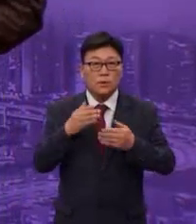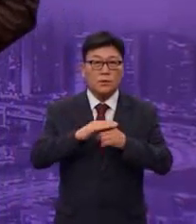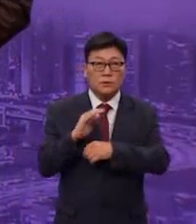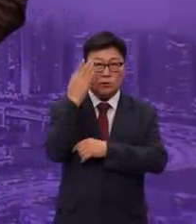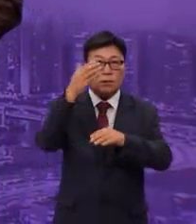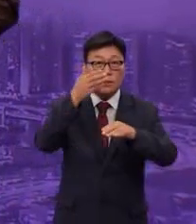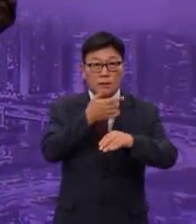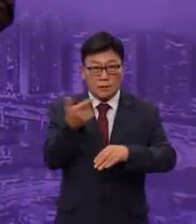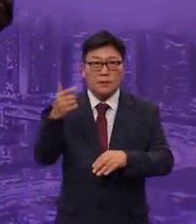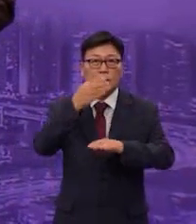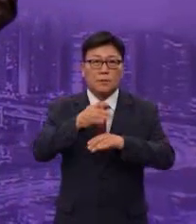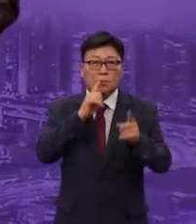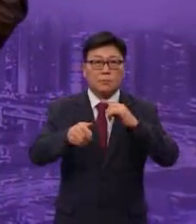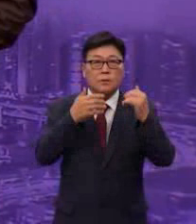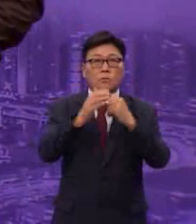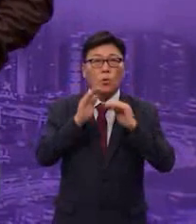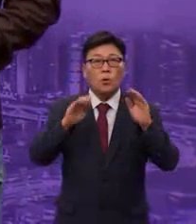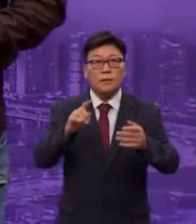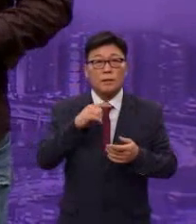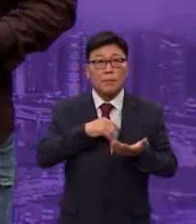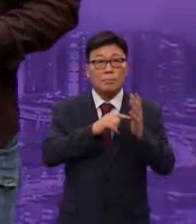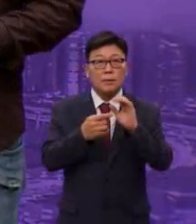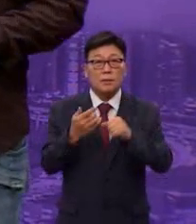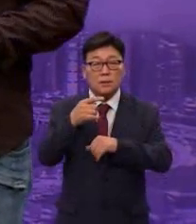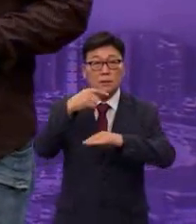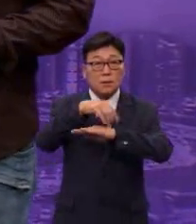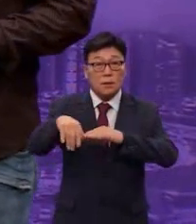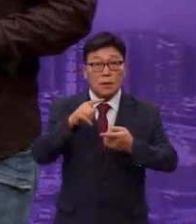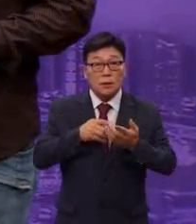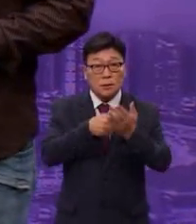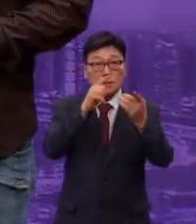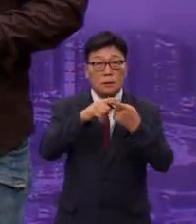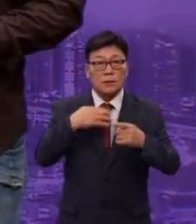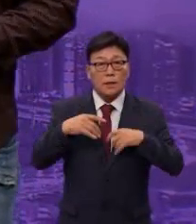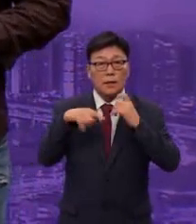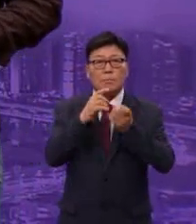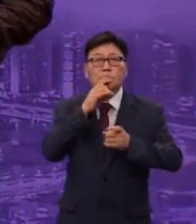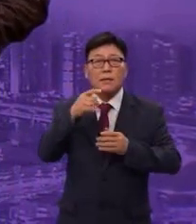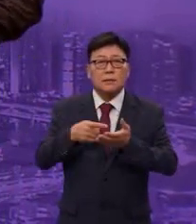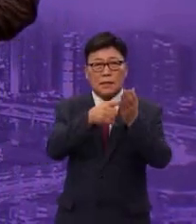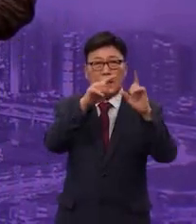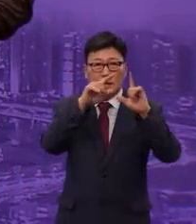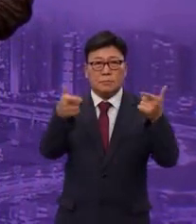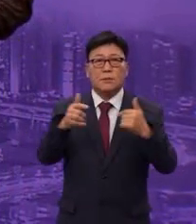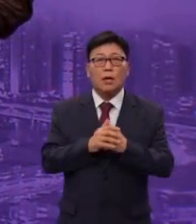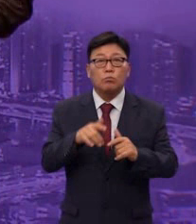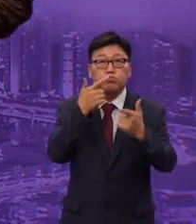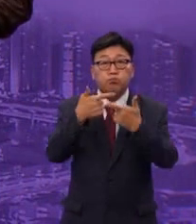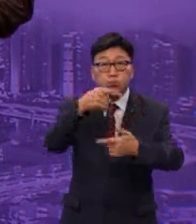감사의 말씀을 드리겠습니다. 오늘 제가 발표드리는 정책 제안은 저 개인만의 제안은